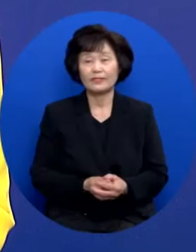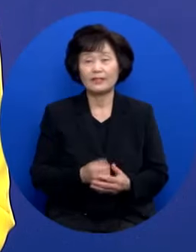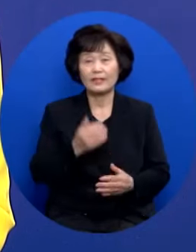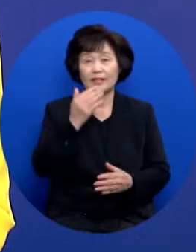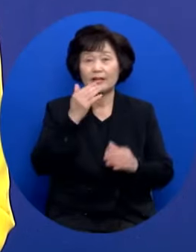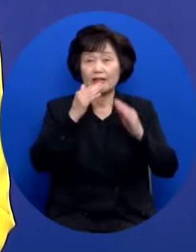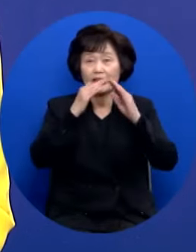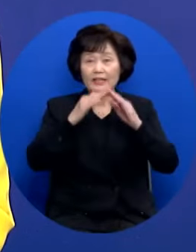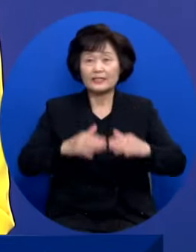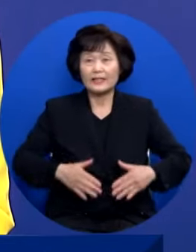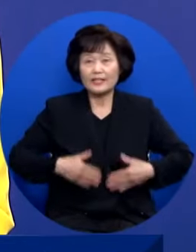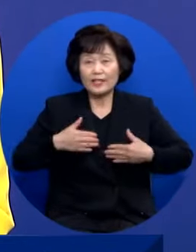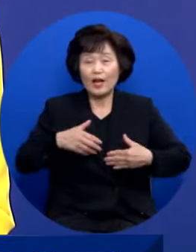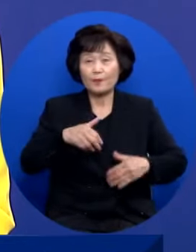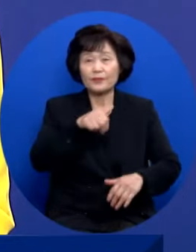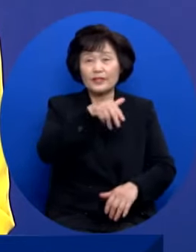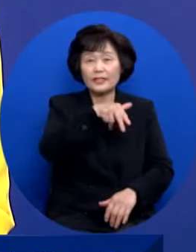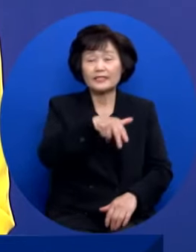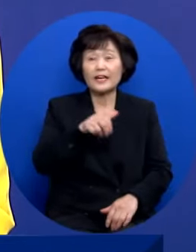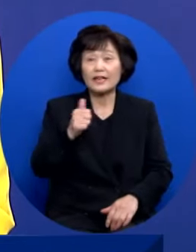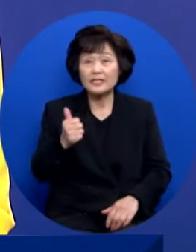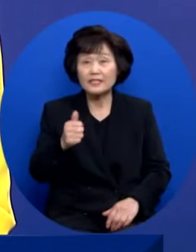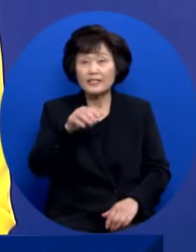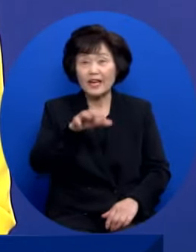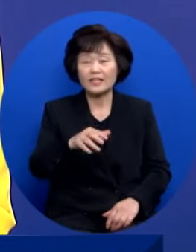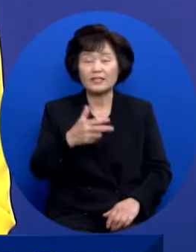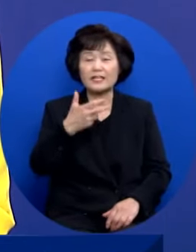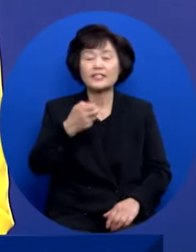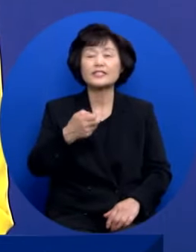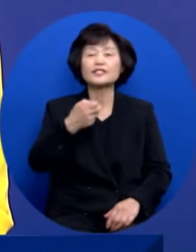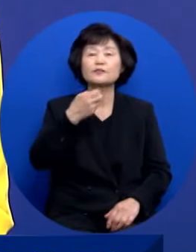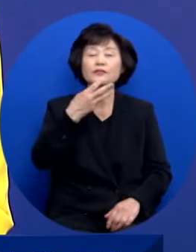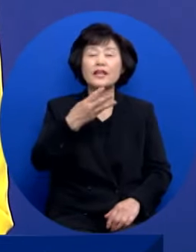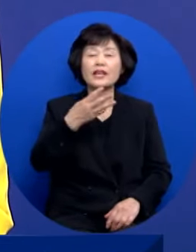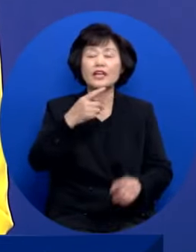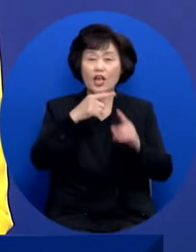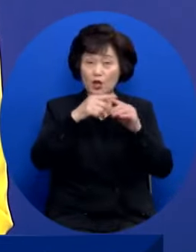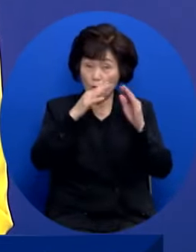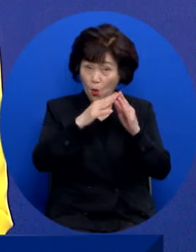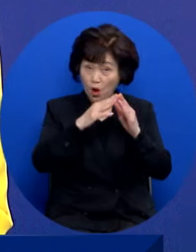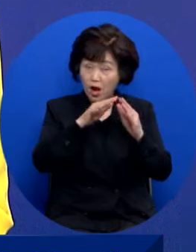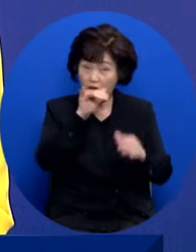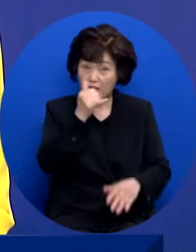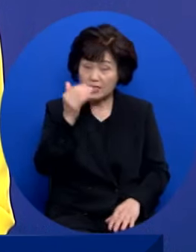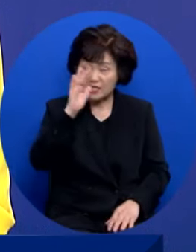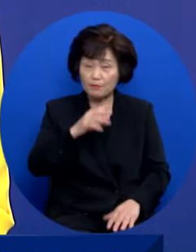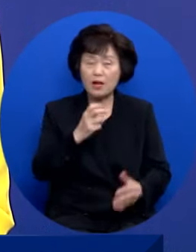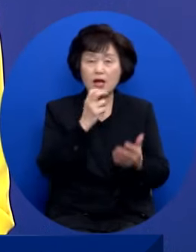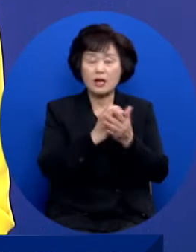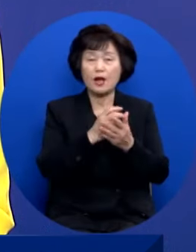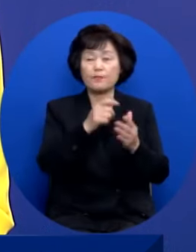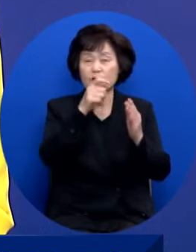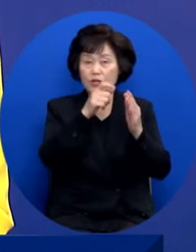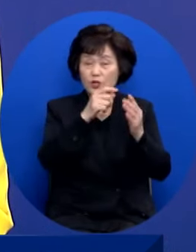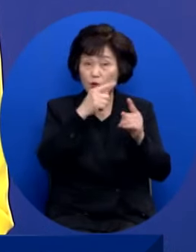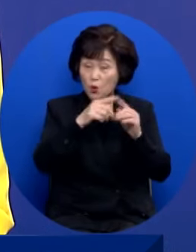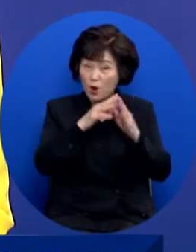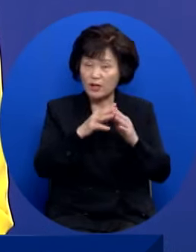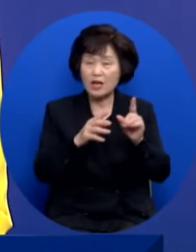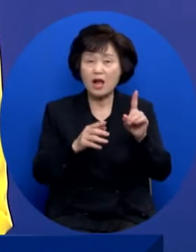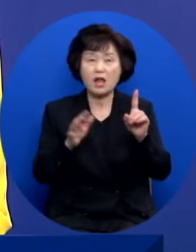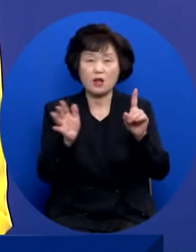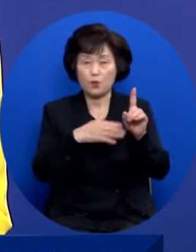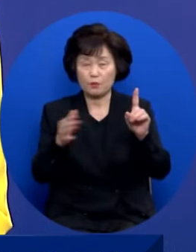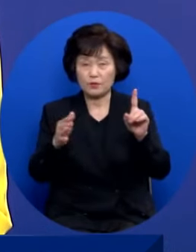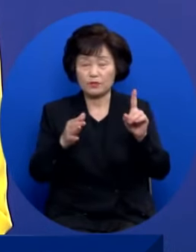전남 장흥군에는 74개의 교회가 있습니다. 이중 감리교회가 단한 곳도 없다고 하는데요. 감리교회